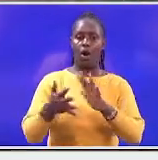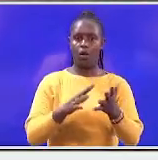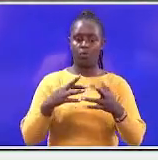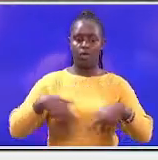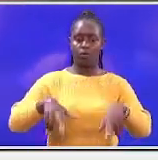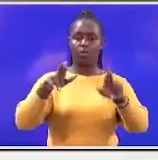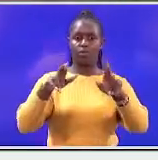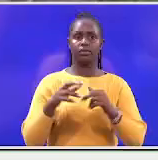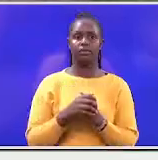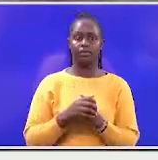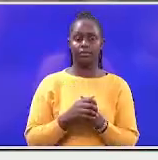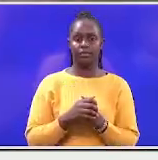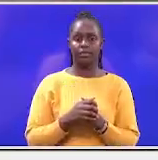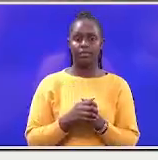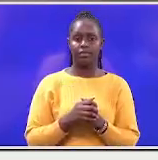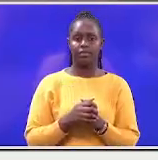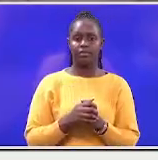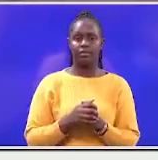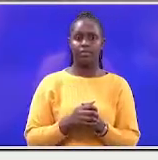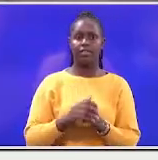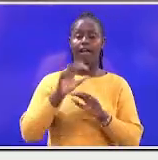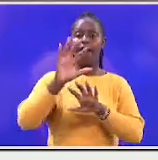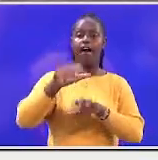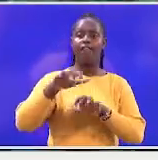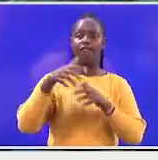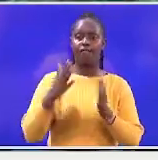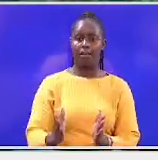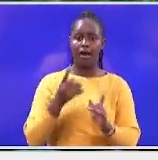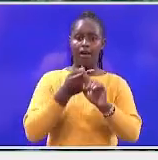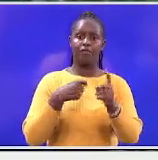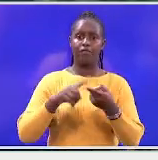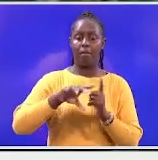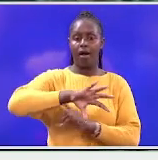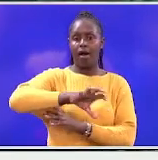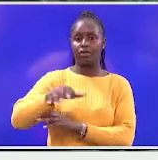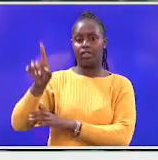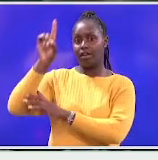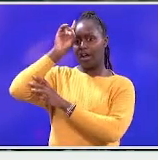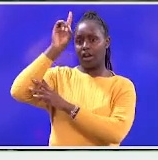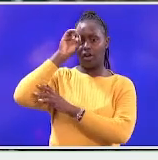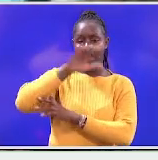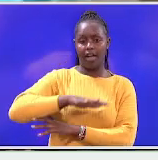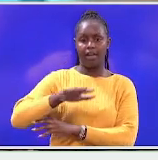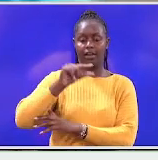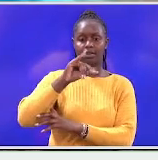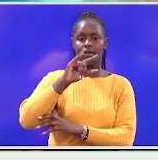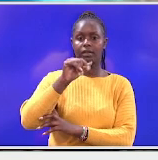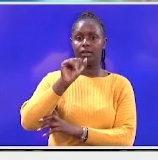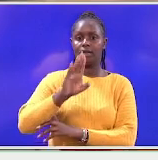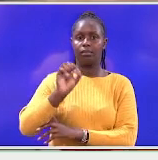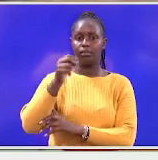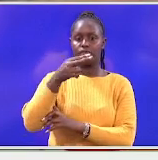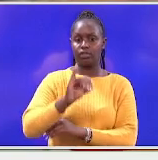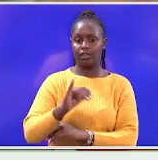hapa. Madhila ya wakulima kwenye nyanda za juu za kaunti ya Nyandarua eneo la Getabushi yamekithiri